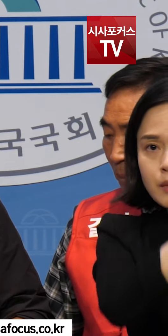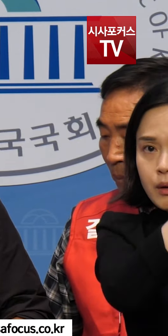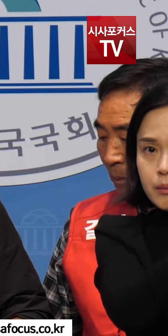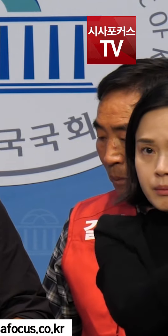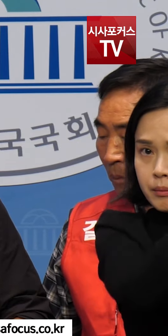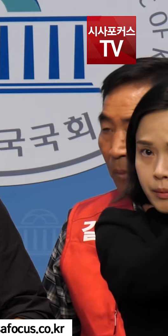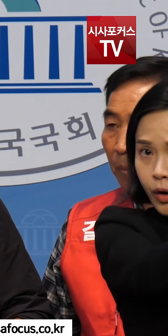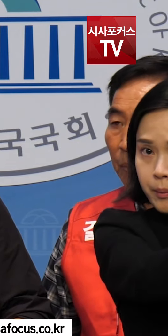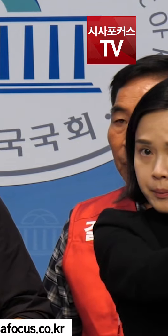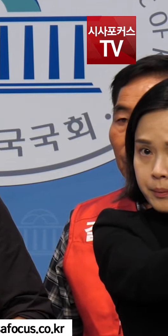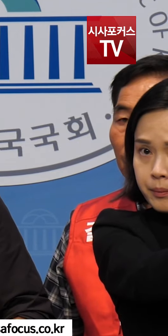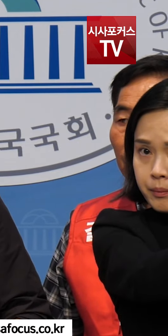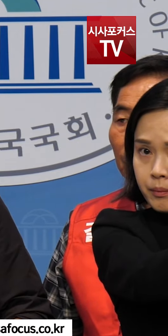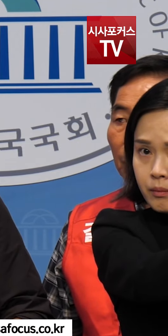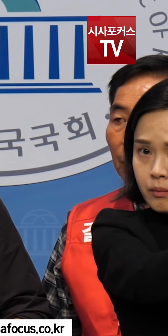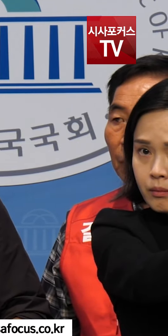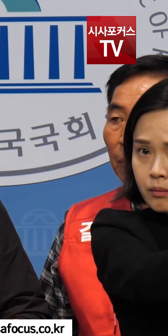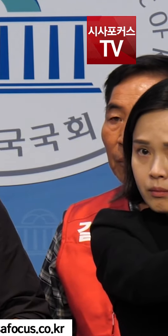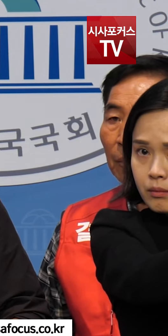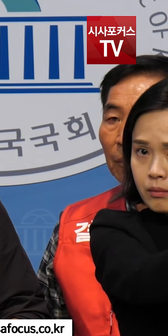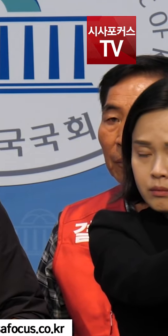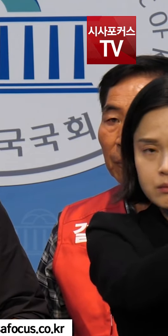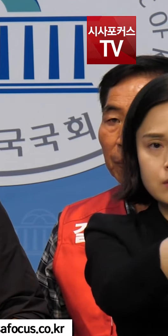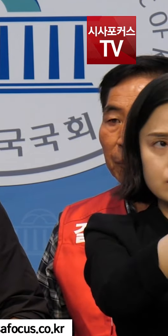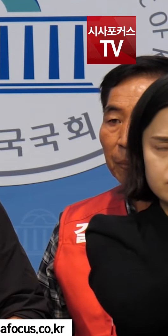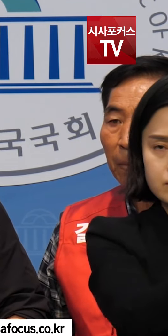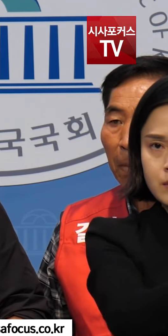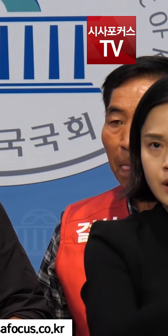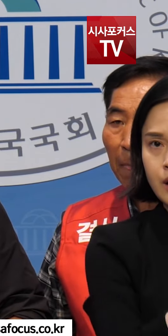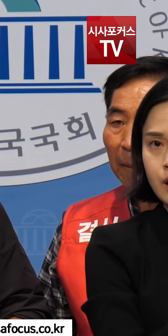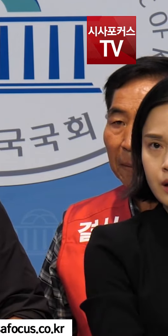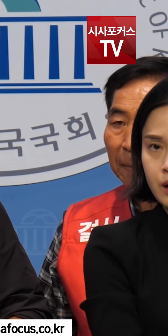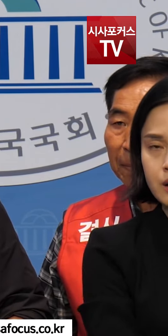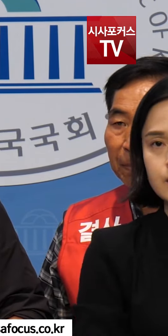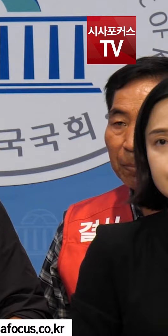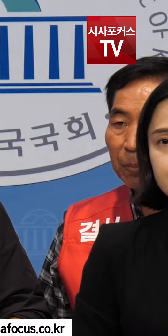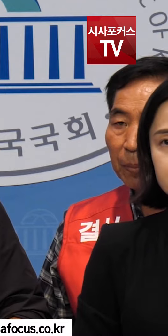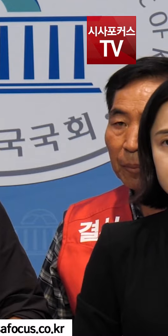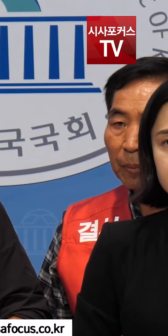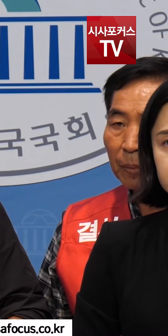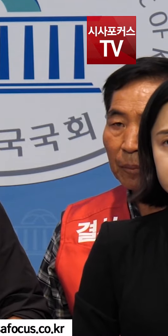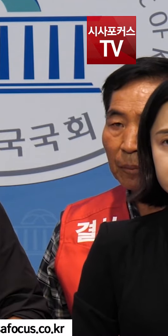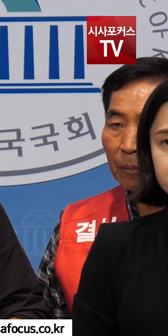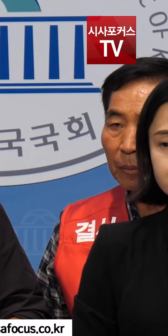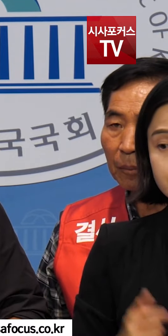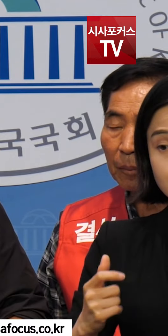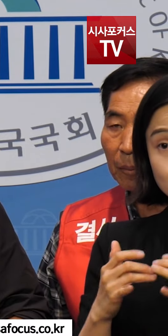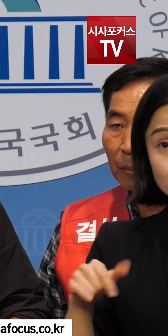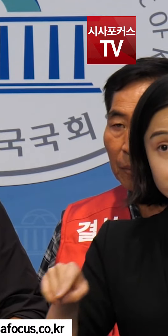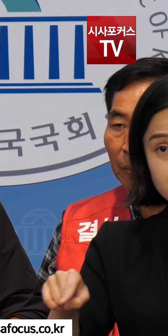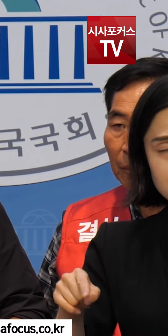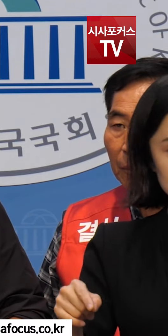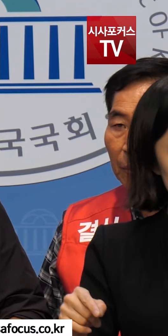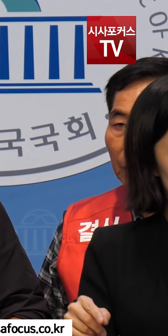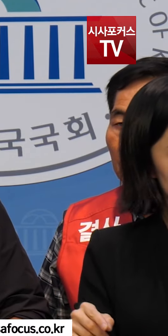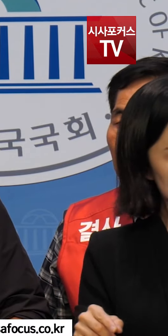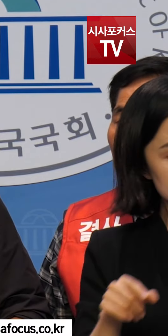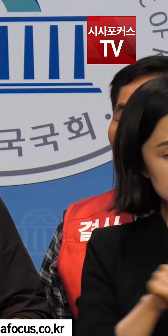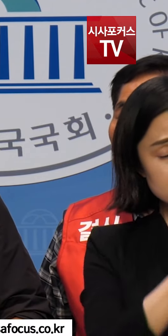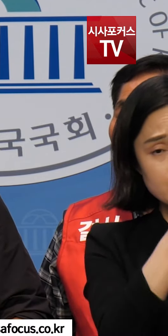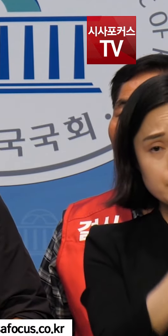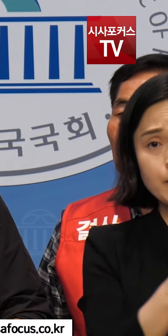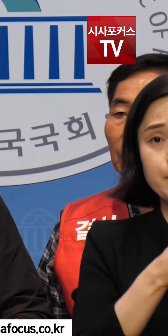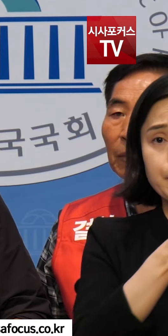다변화를 위한 특별법은 영구 폐기하라. 하나, 합청 군민을 우롱하고 무시한 특별법